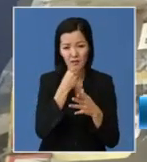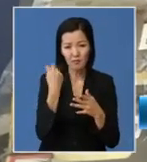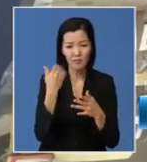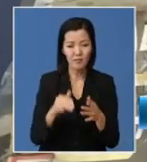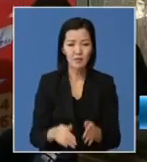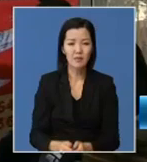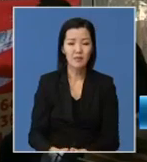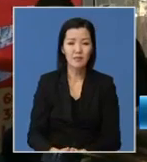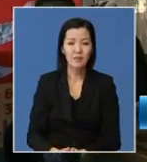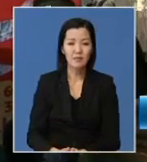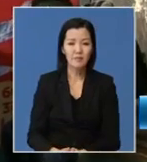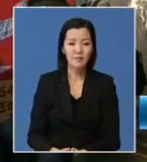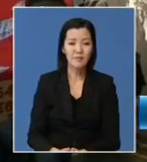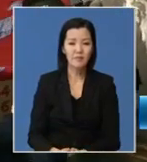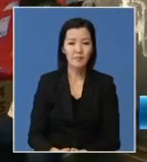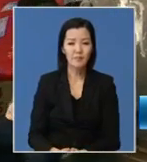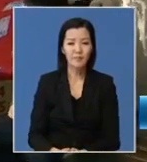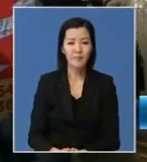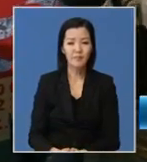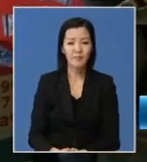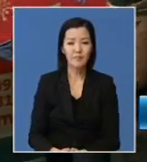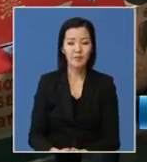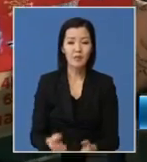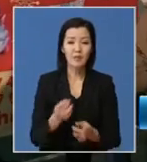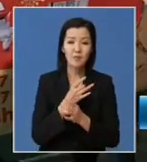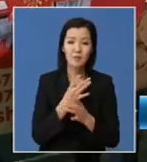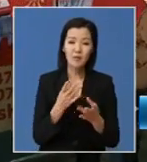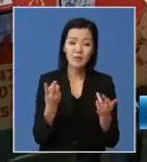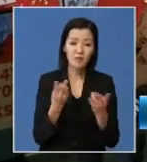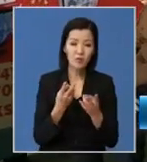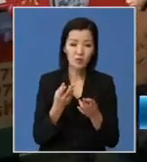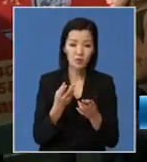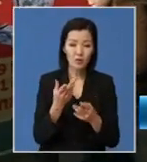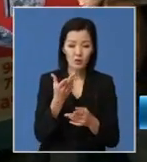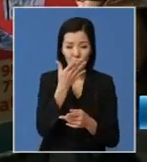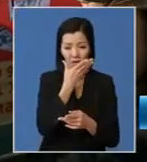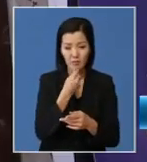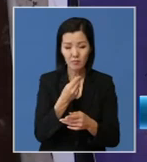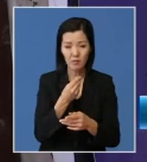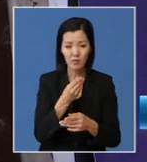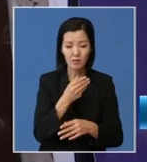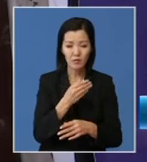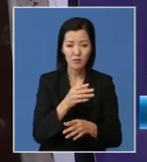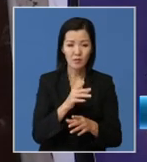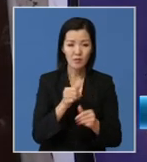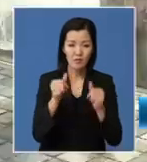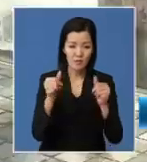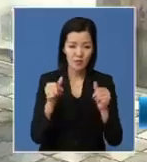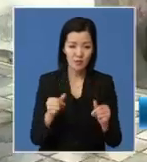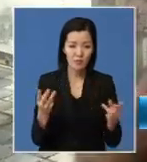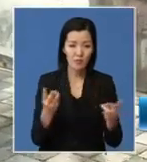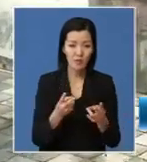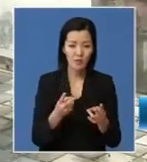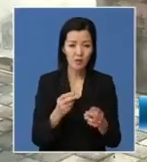құлазытады. Мынандай күй жоқ. Культурно ілінген дұрыс. Жақсы мәдениет тілімен ілінгендер дұрыс болды. Көбінесе